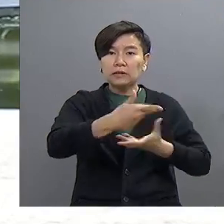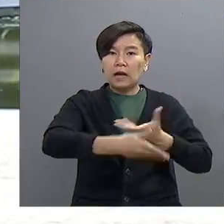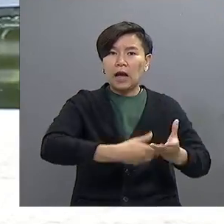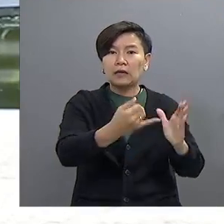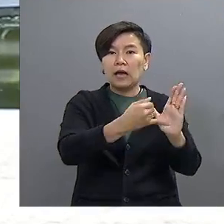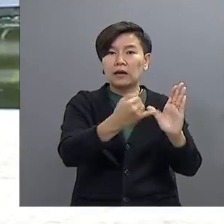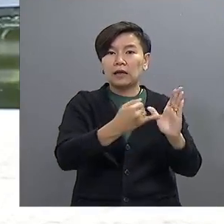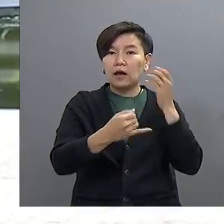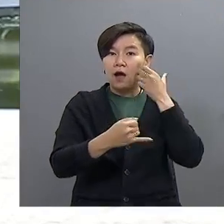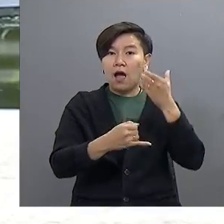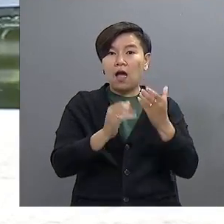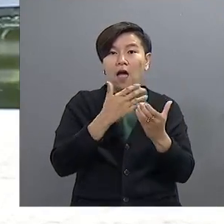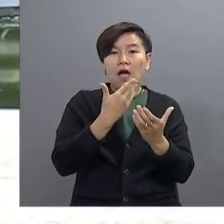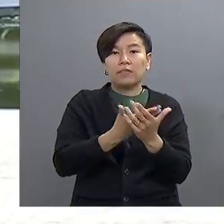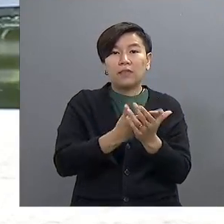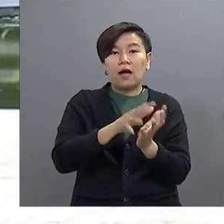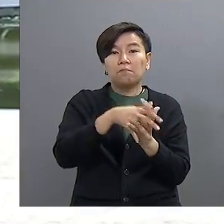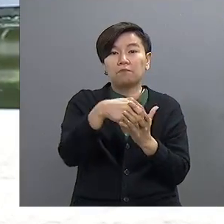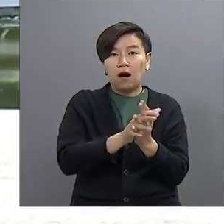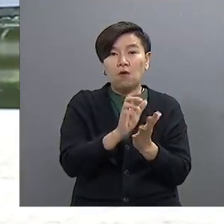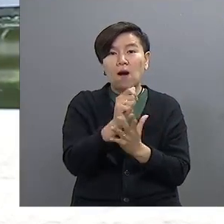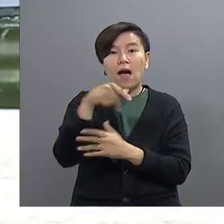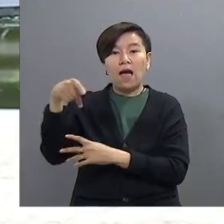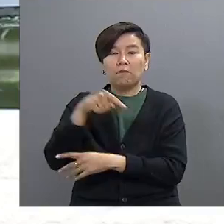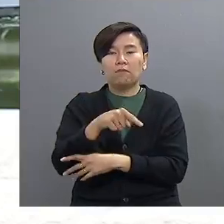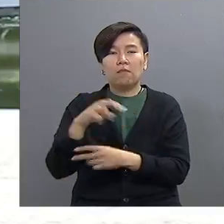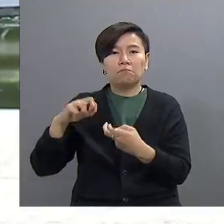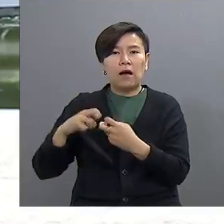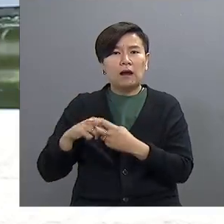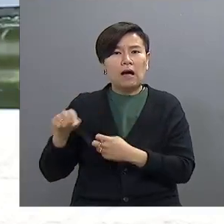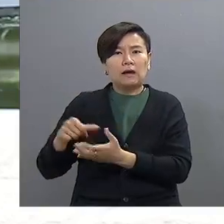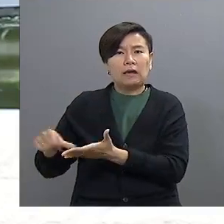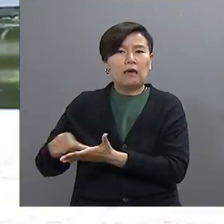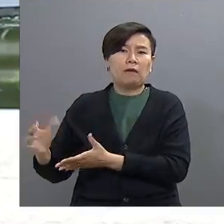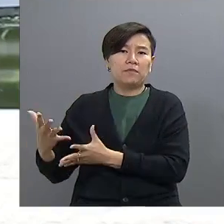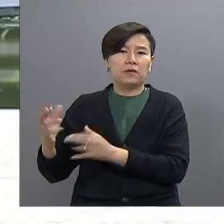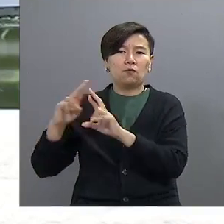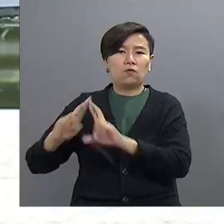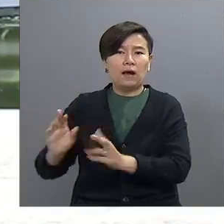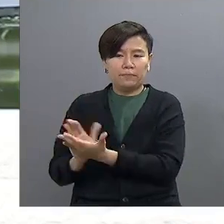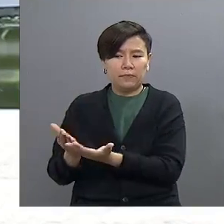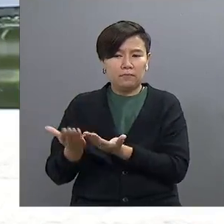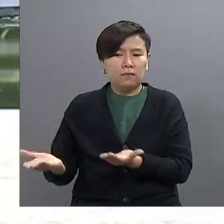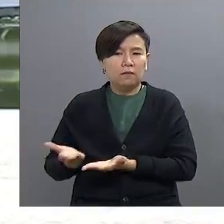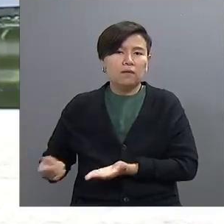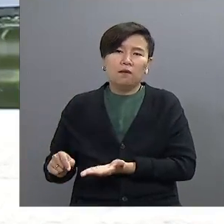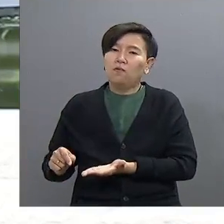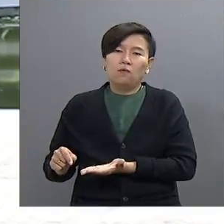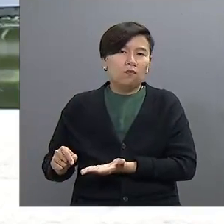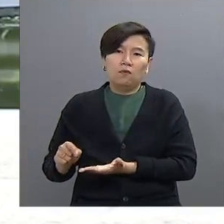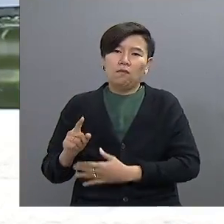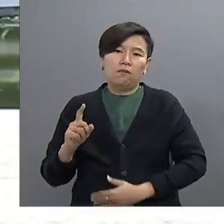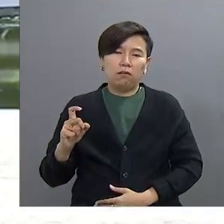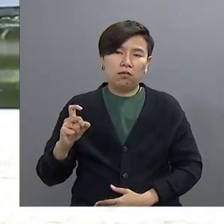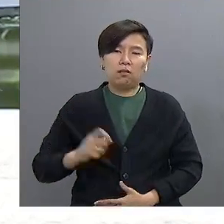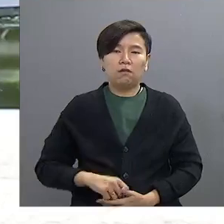มันไม่ได้แก้ปัญหาให้กับผู้ที่ค้าสลากรายย่อยได้อย่างแท้จริงนะคะรายย่อยก็ยังคง